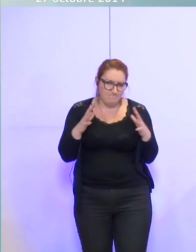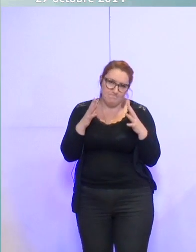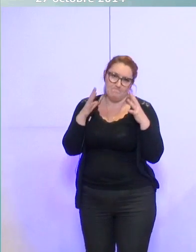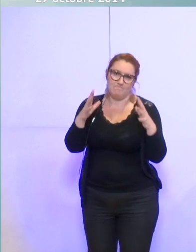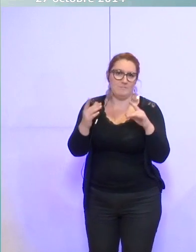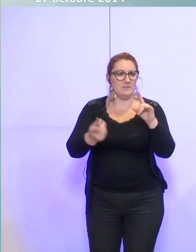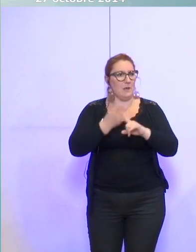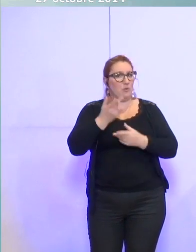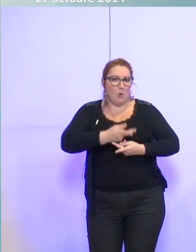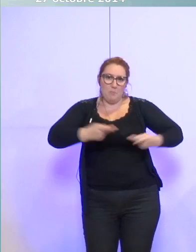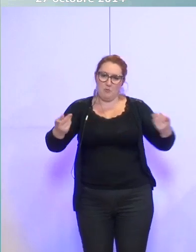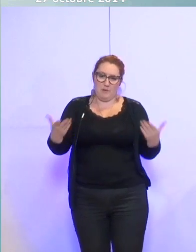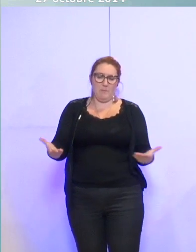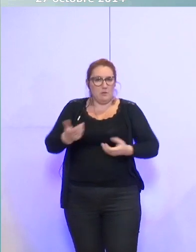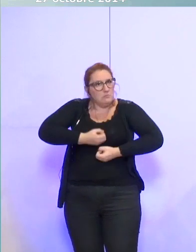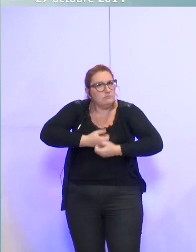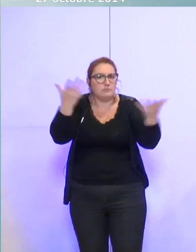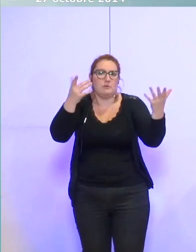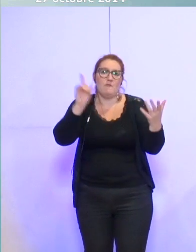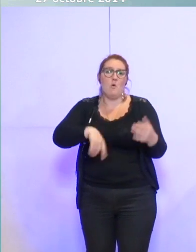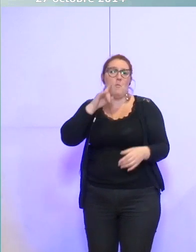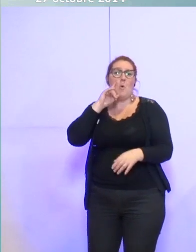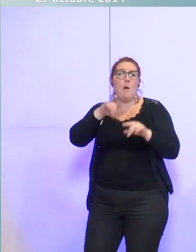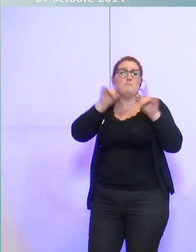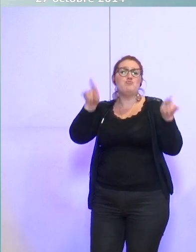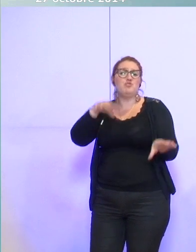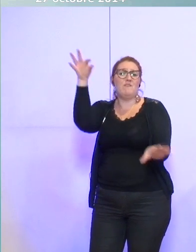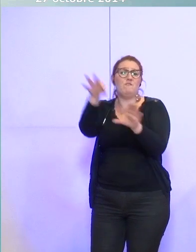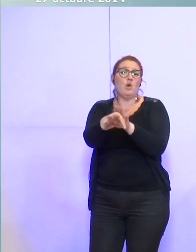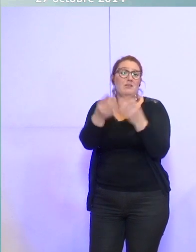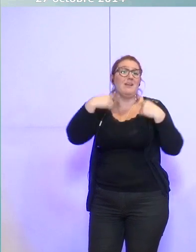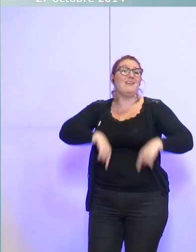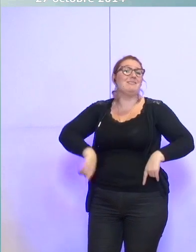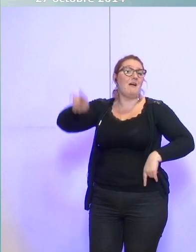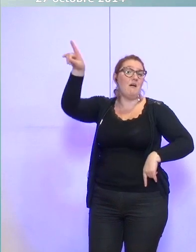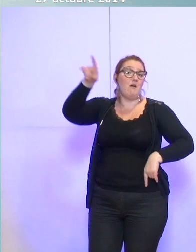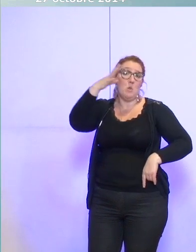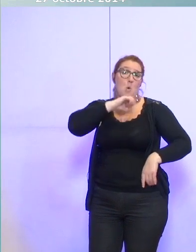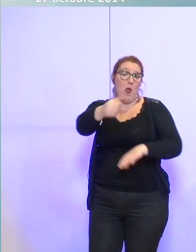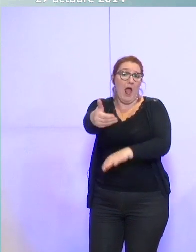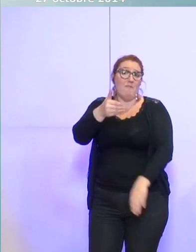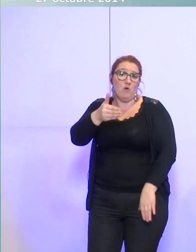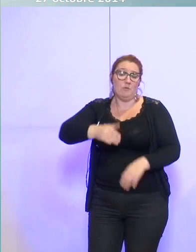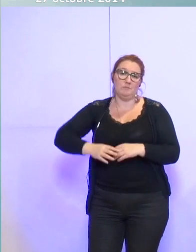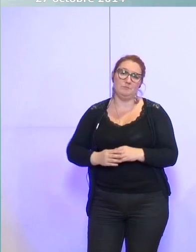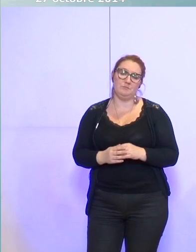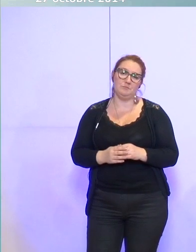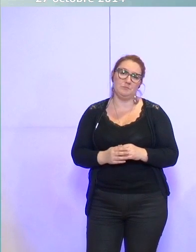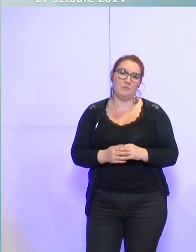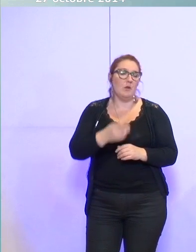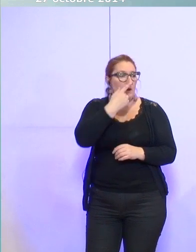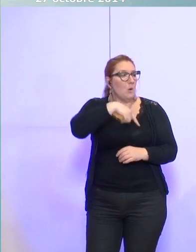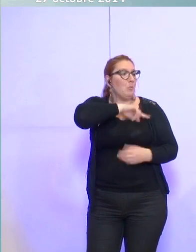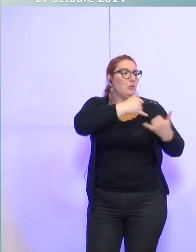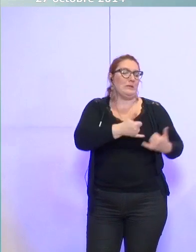Le vote du budget sera pour l'État avant Noël. Il sera pour nous au mois de